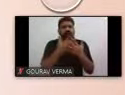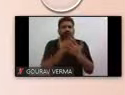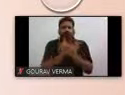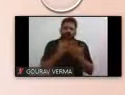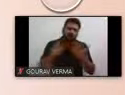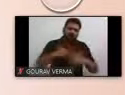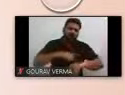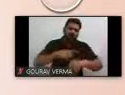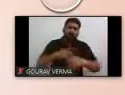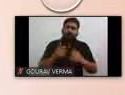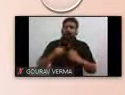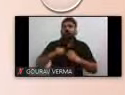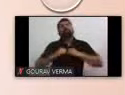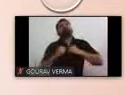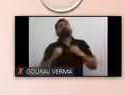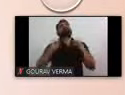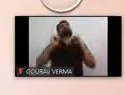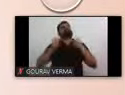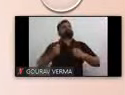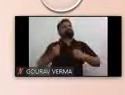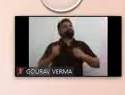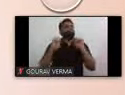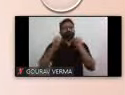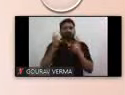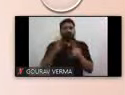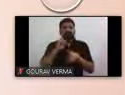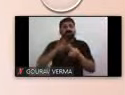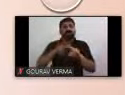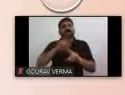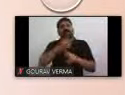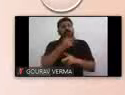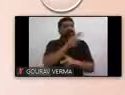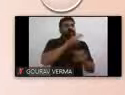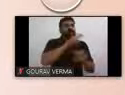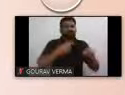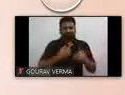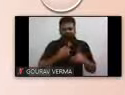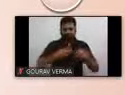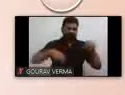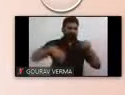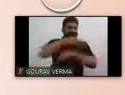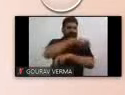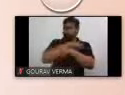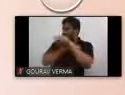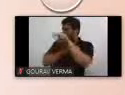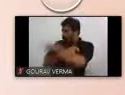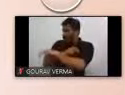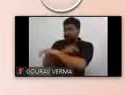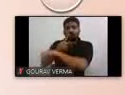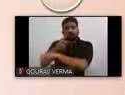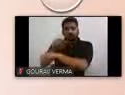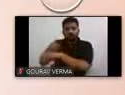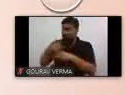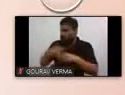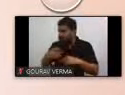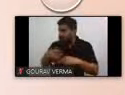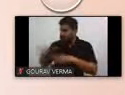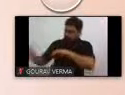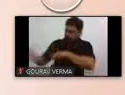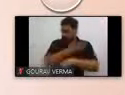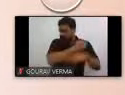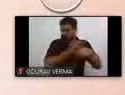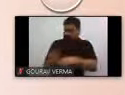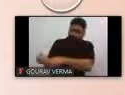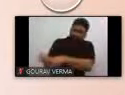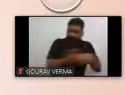time. You have to wait. जब कोई और बच्चा झूले पे बैठा है तो आपको वेट करना है 5 मिनट. आप उसको जाके पुश